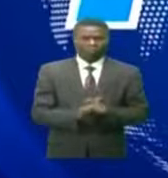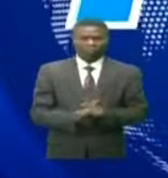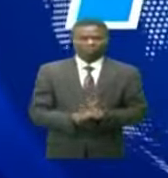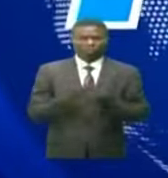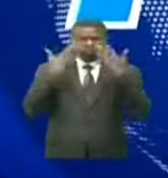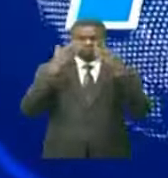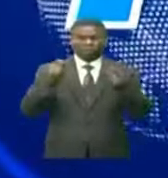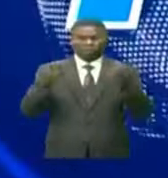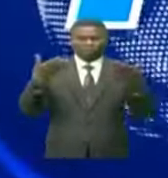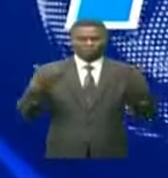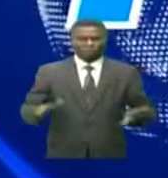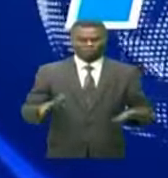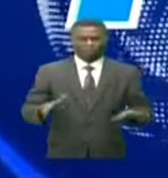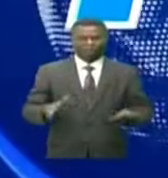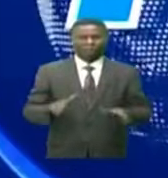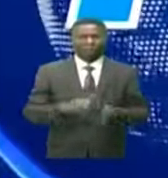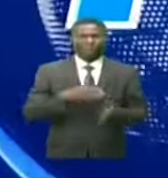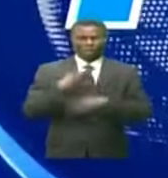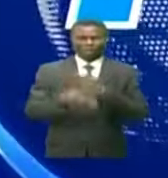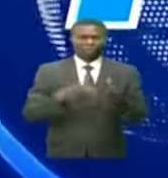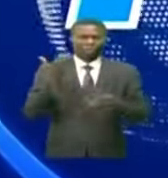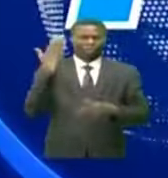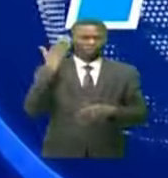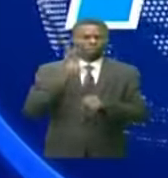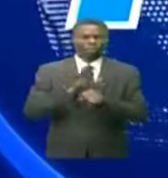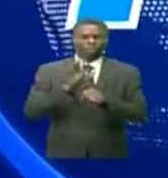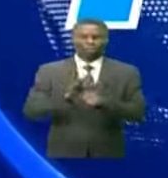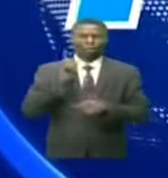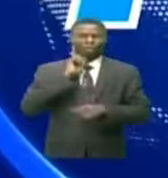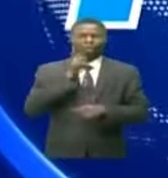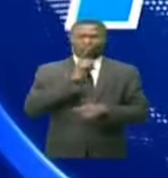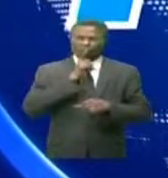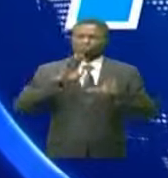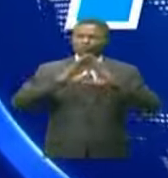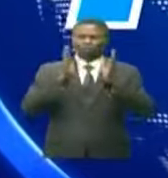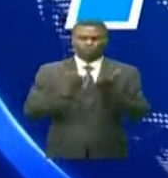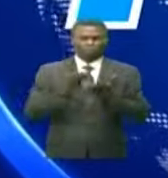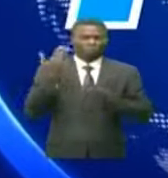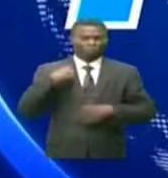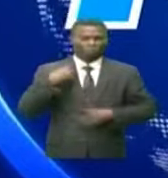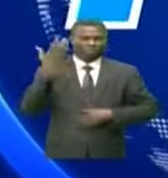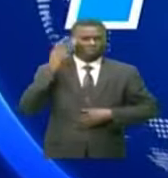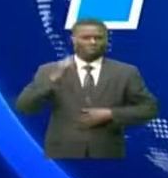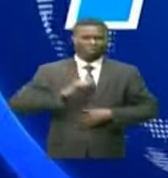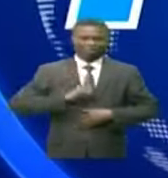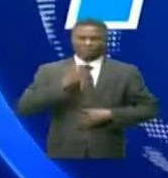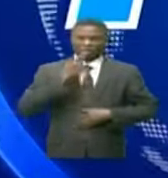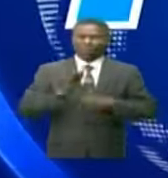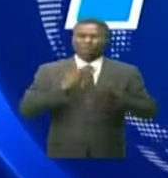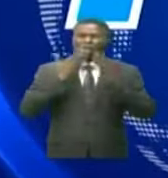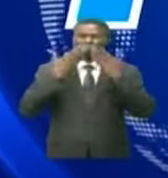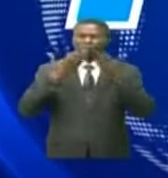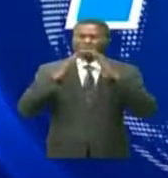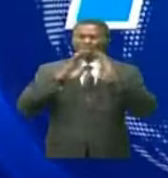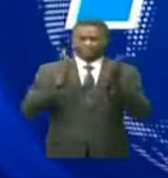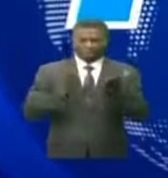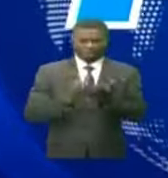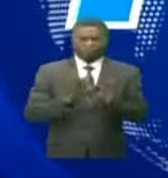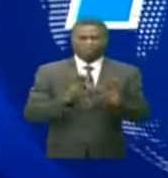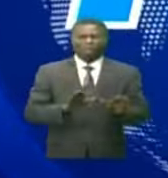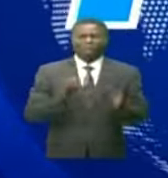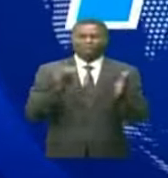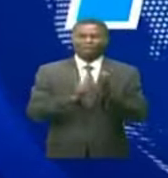C'est la fin de ce journal réalisé par Patrick Bapula et Patrick Wedi avec le concours rédactionnel de Merveille Mikomo.